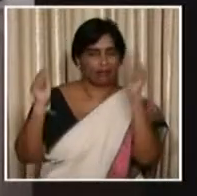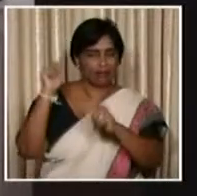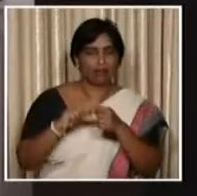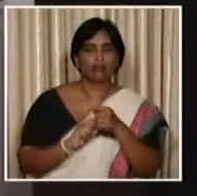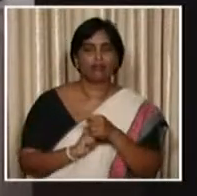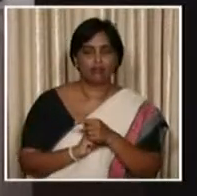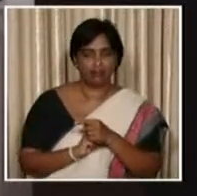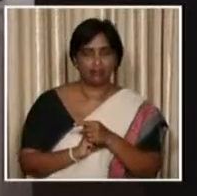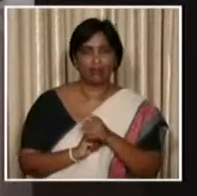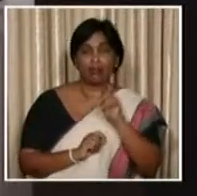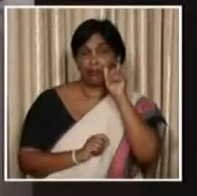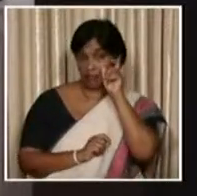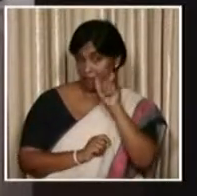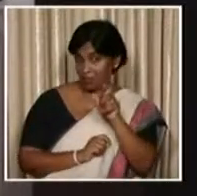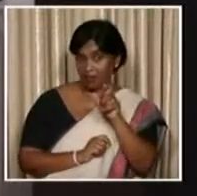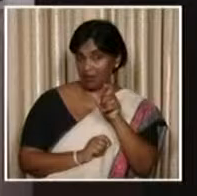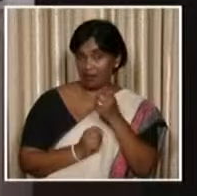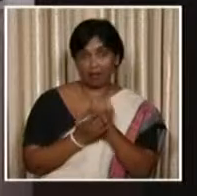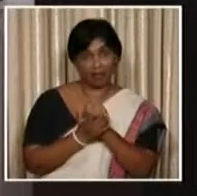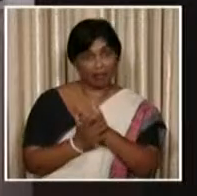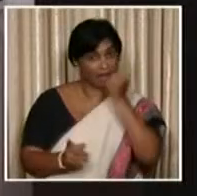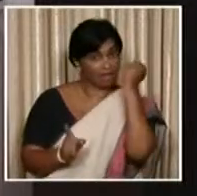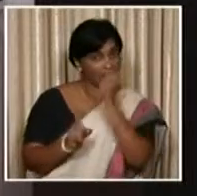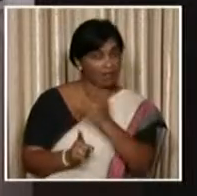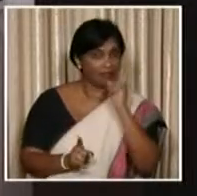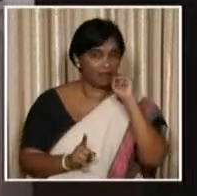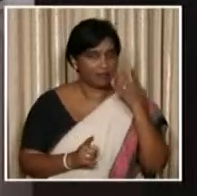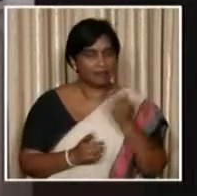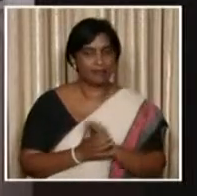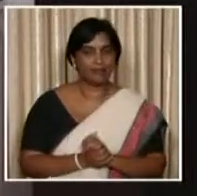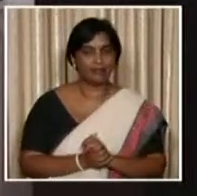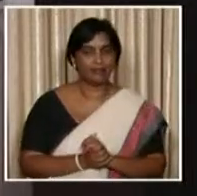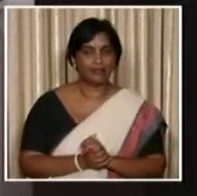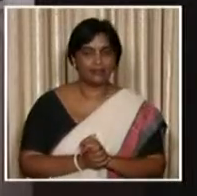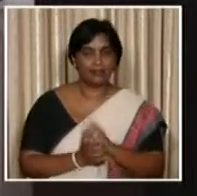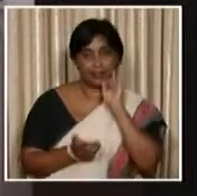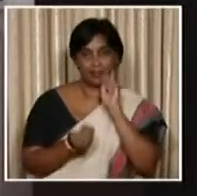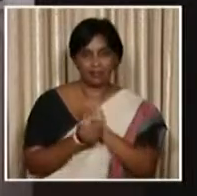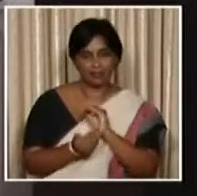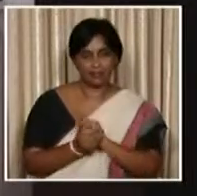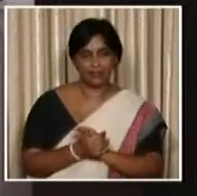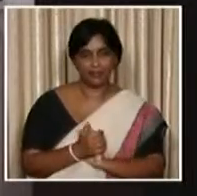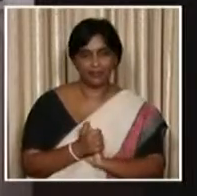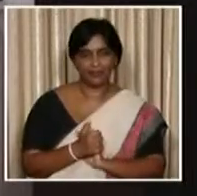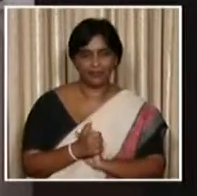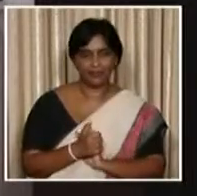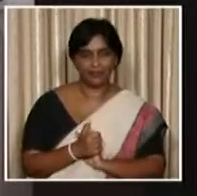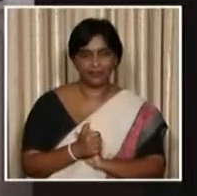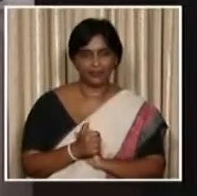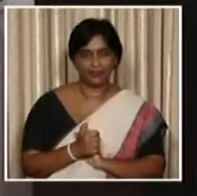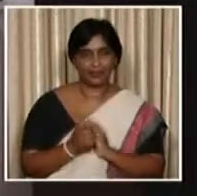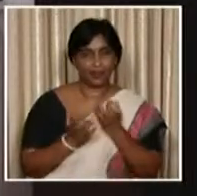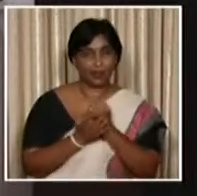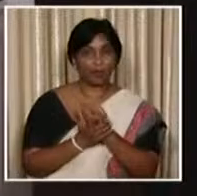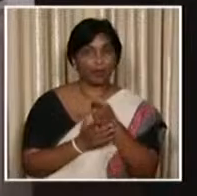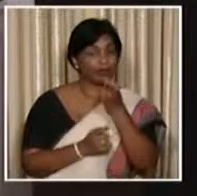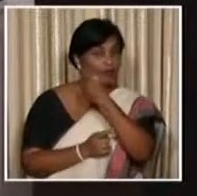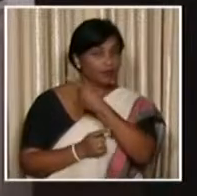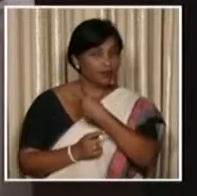කියලා බලාගෙන පොහොට්ටුවෙම දෙනවද දන්නේ නැහැ. ඒක ගැන පරිස්සම් වෙන්න. අර ඔබතුමා පත් කරපු